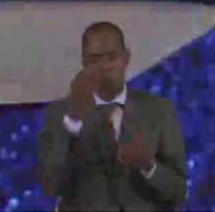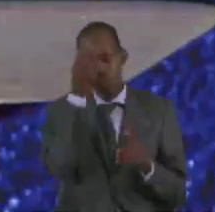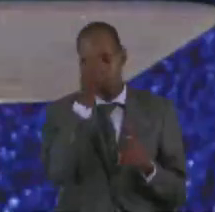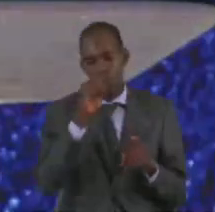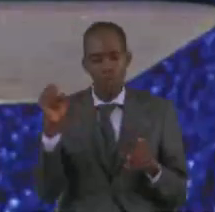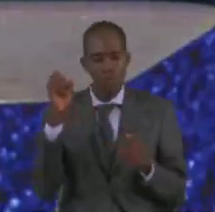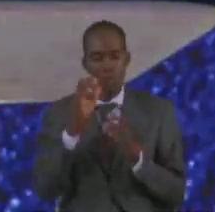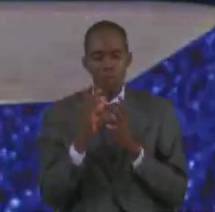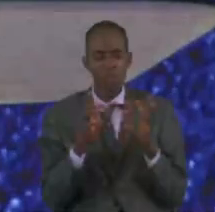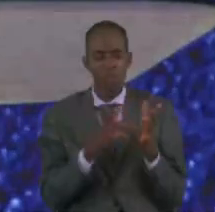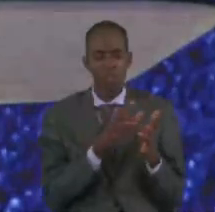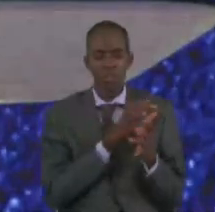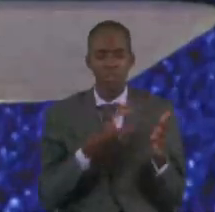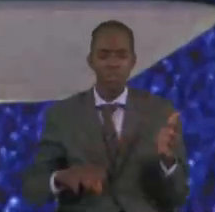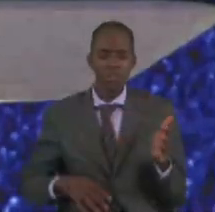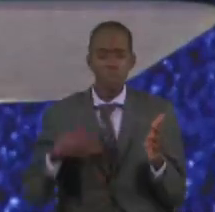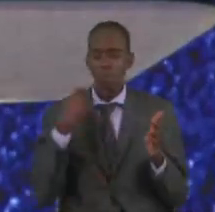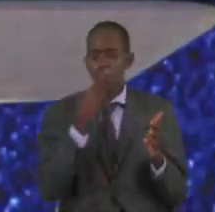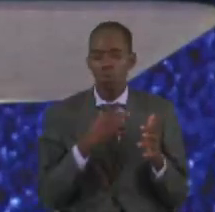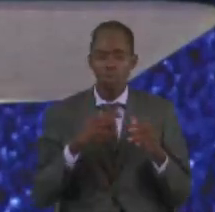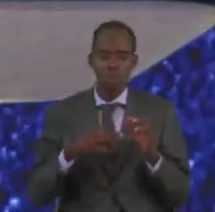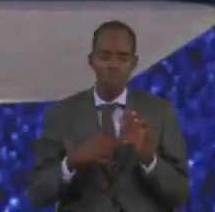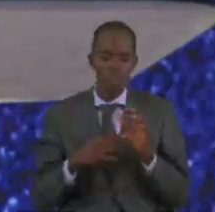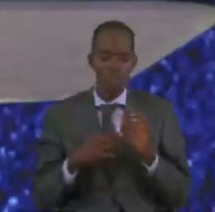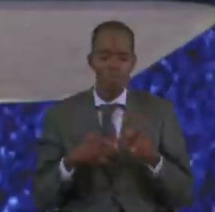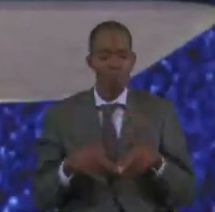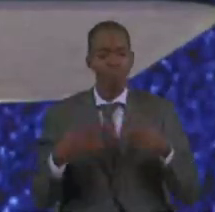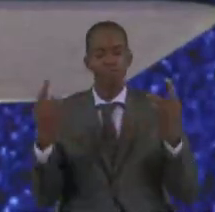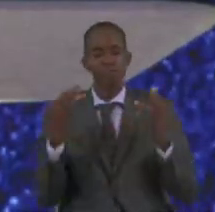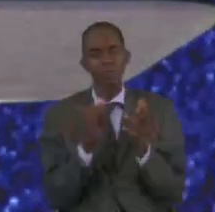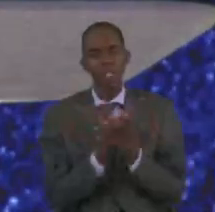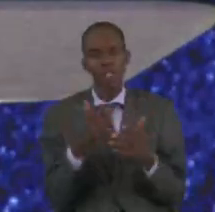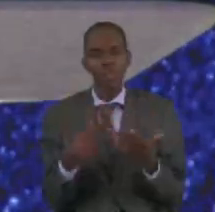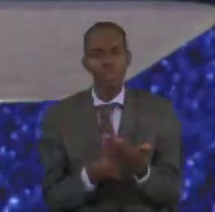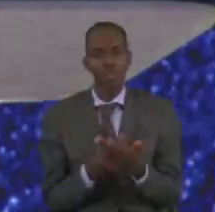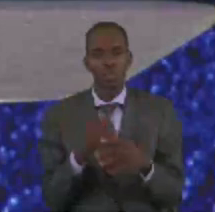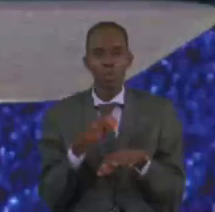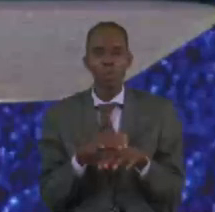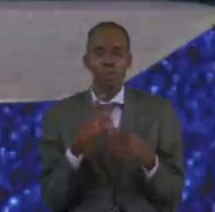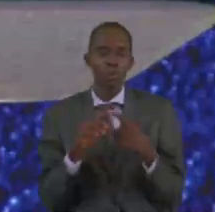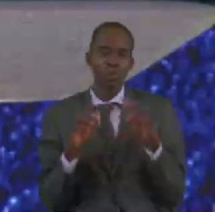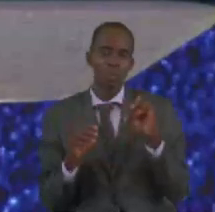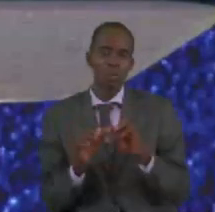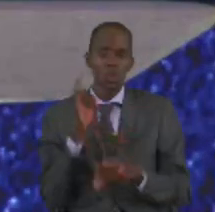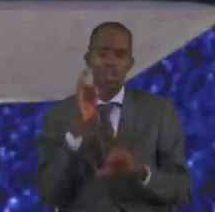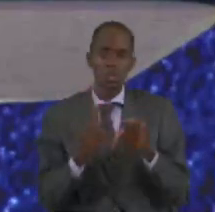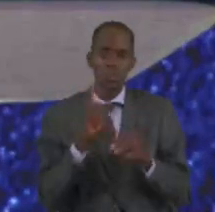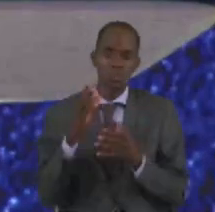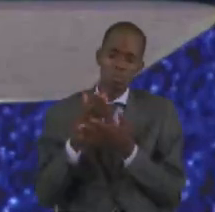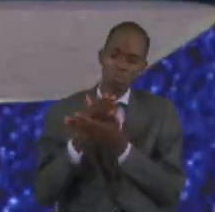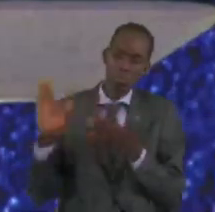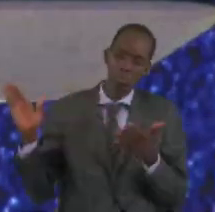alors ils ne lui désobéissent pas, ils désobéissent à Jésus-Christ qui lui a révélé cet évangile. S'ils rejettent